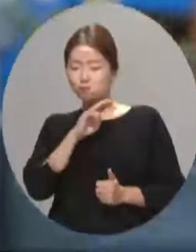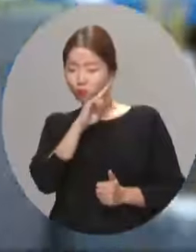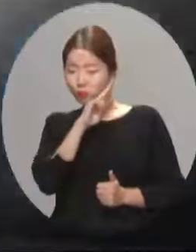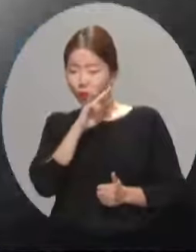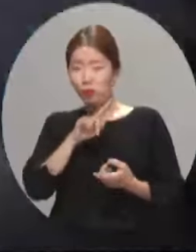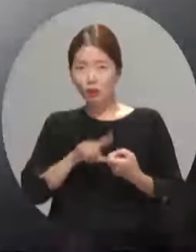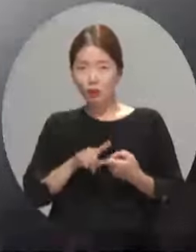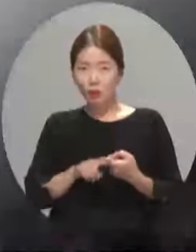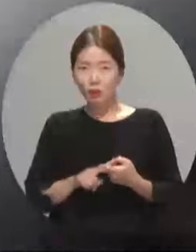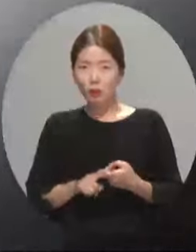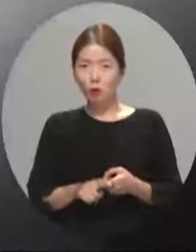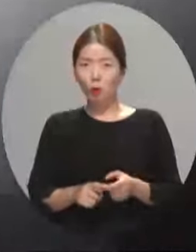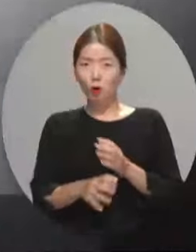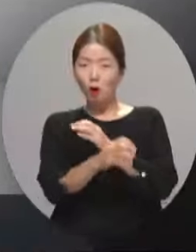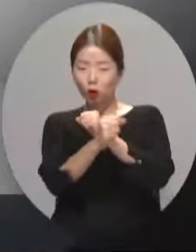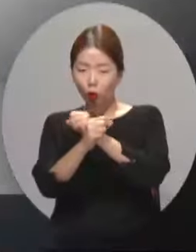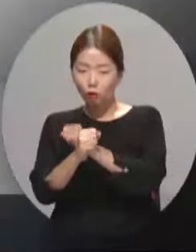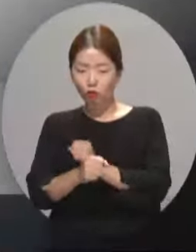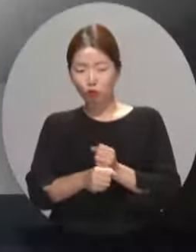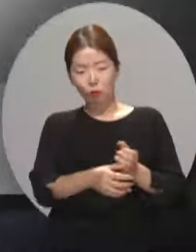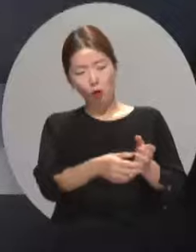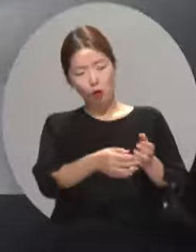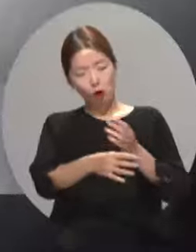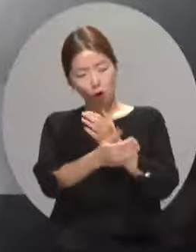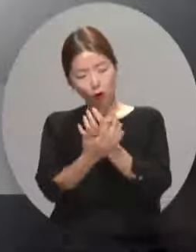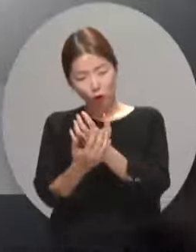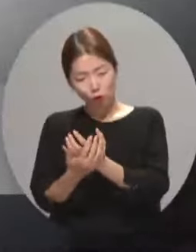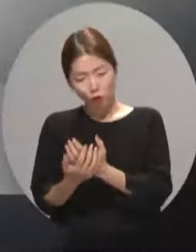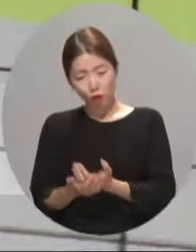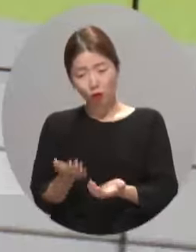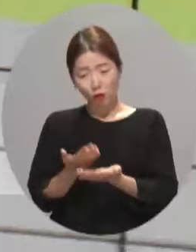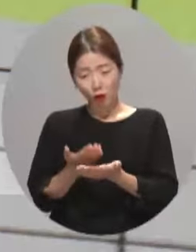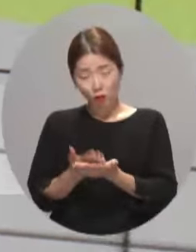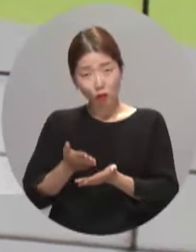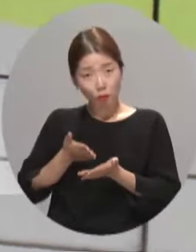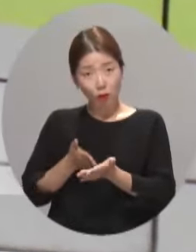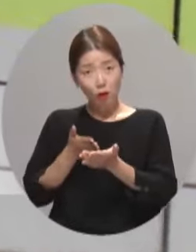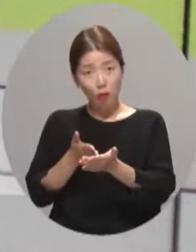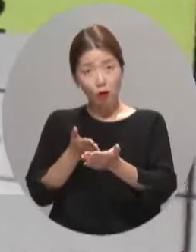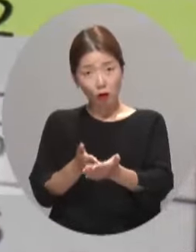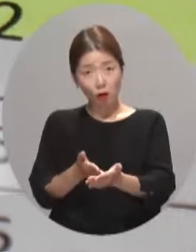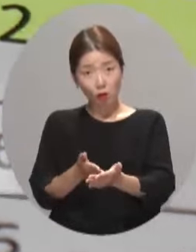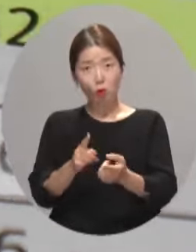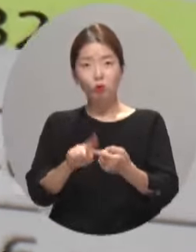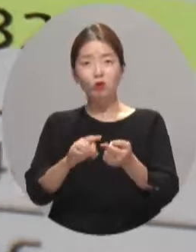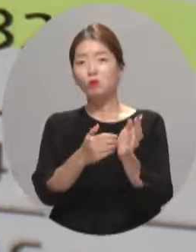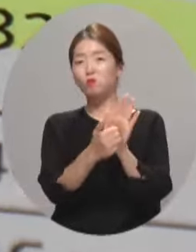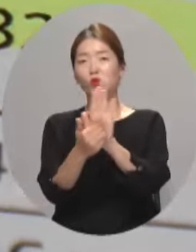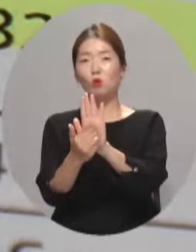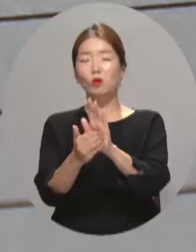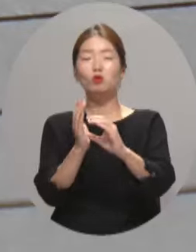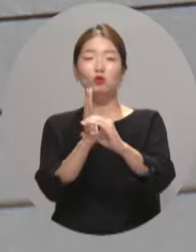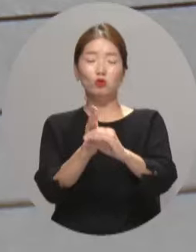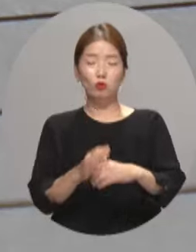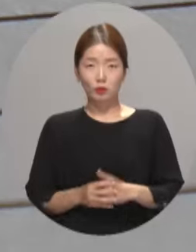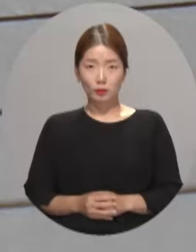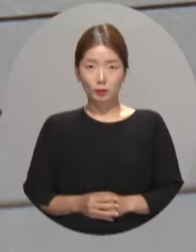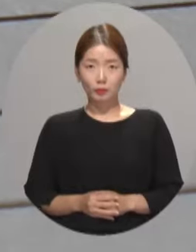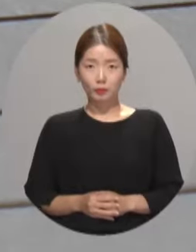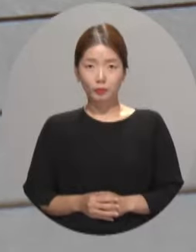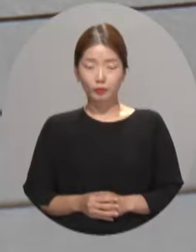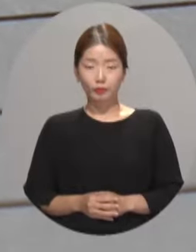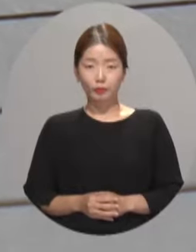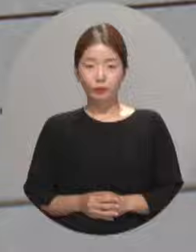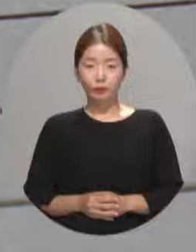따라 총장이 맺은 연구계약과 지출 내역 등 자료를 내놓으라는 교육부의 요청마저 거부하기도 했습니다.